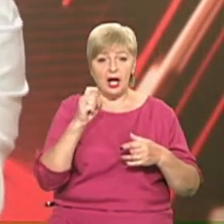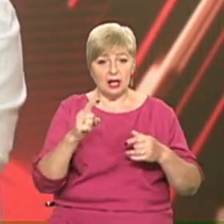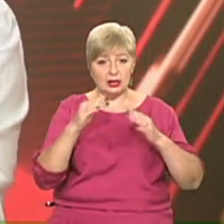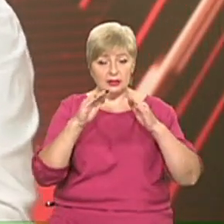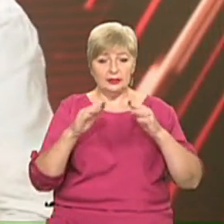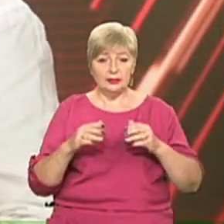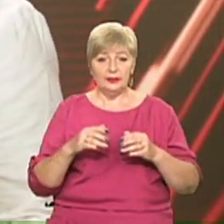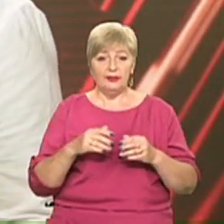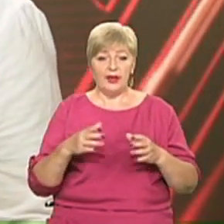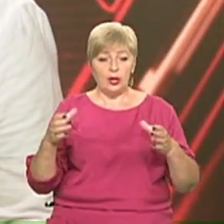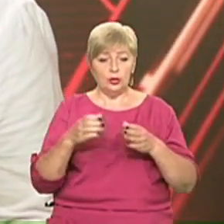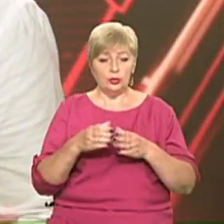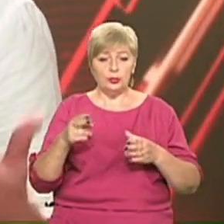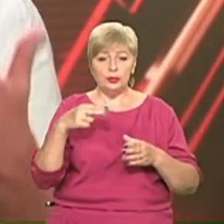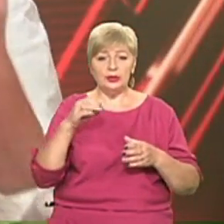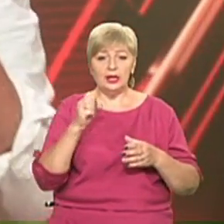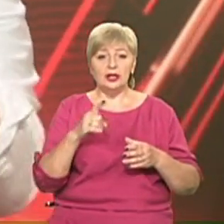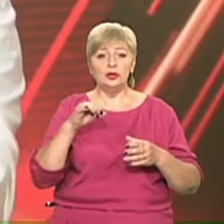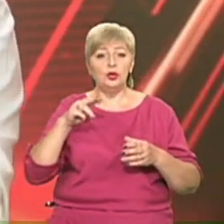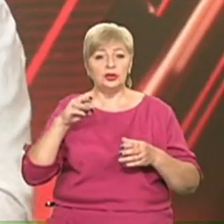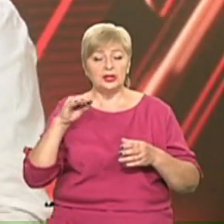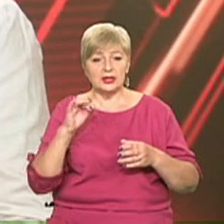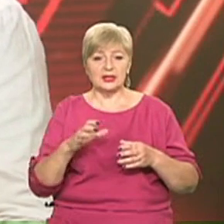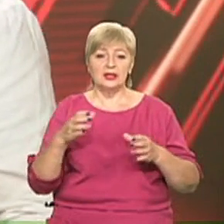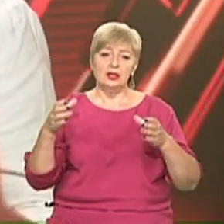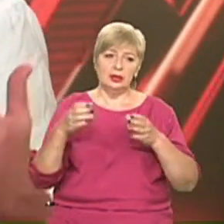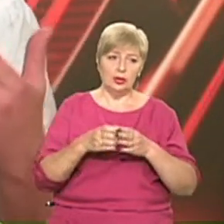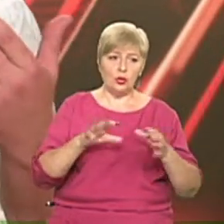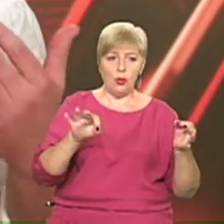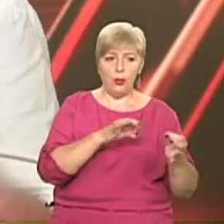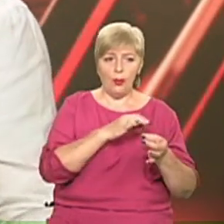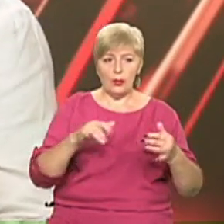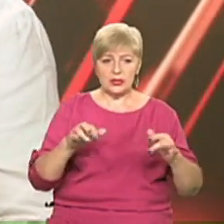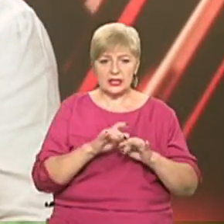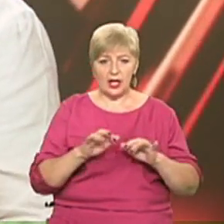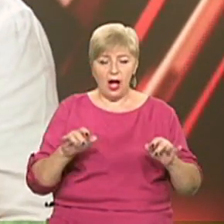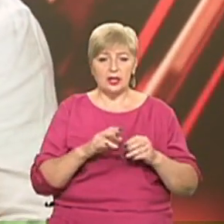привеземо гурт «Дах Дотерс», ми привеземо гурт «Ой Саунд Систем», ми